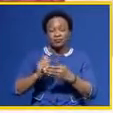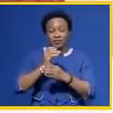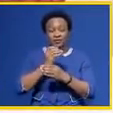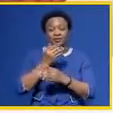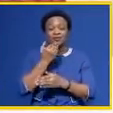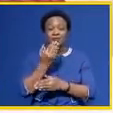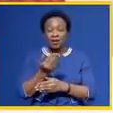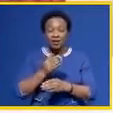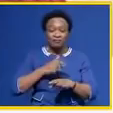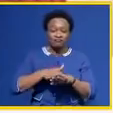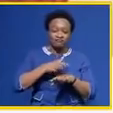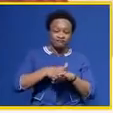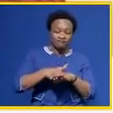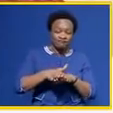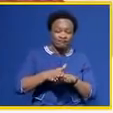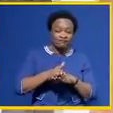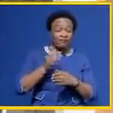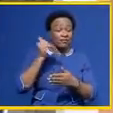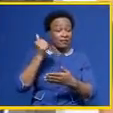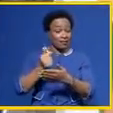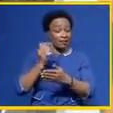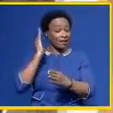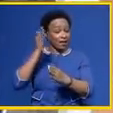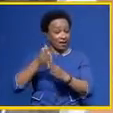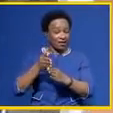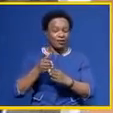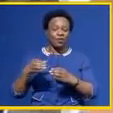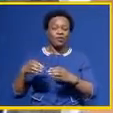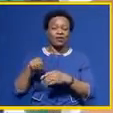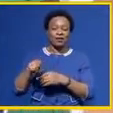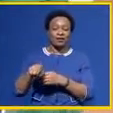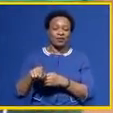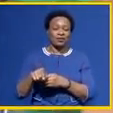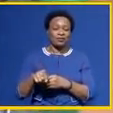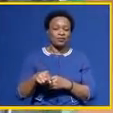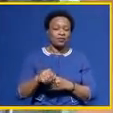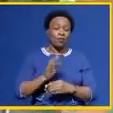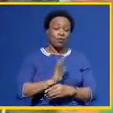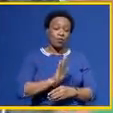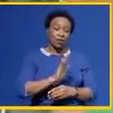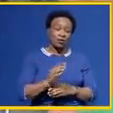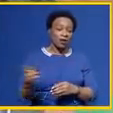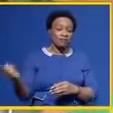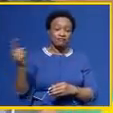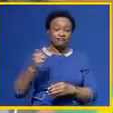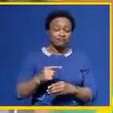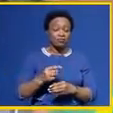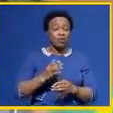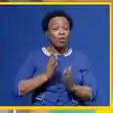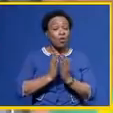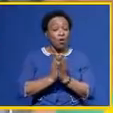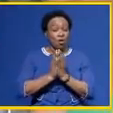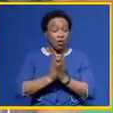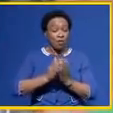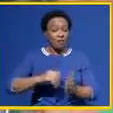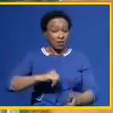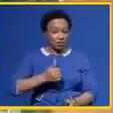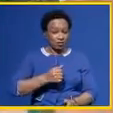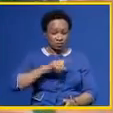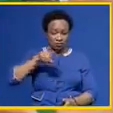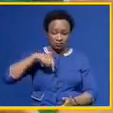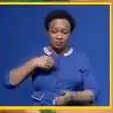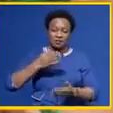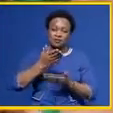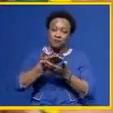kueleza dhima ya kikao hicho. Wale ambao wamekuja kuomba ridhaa na tukawapa